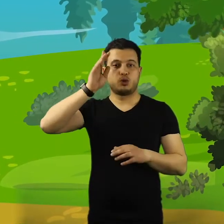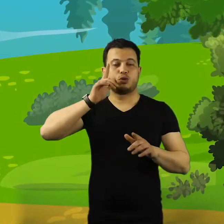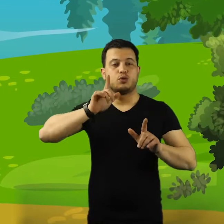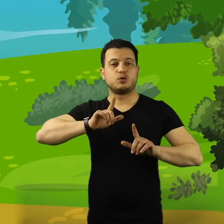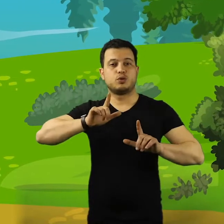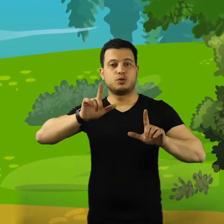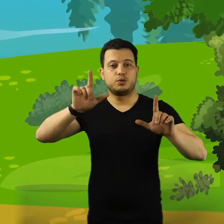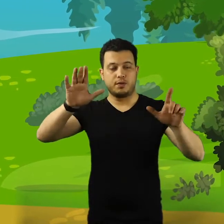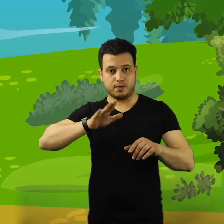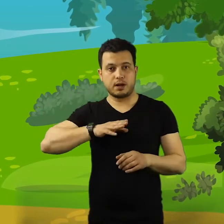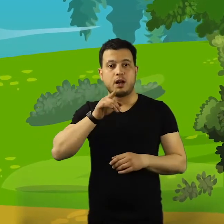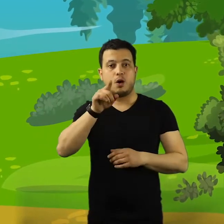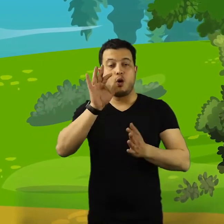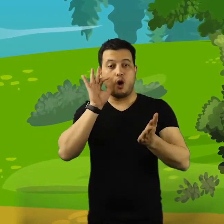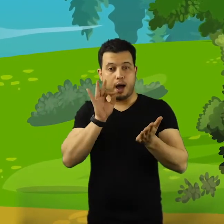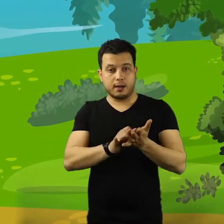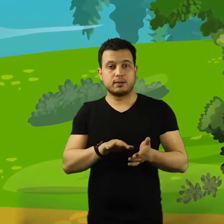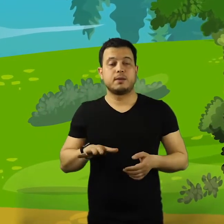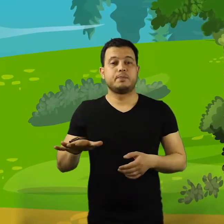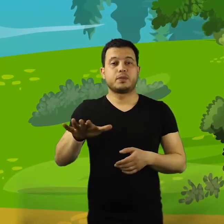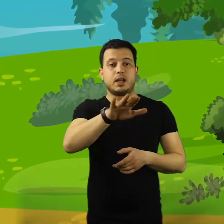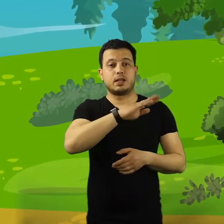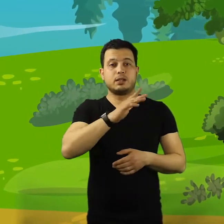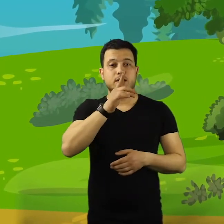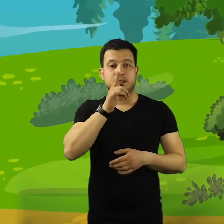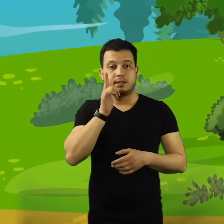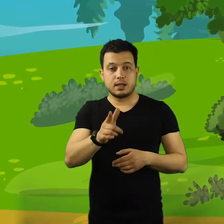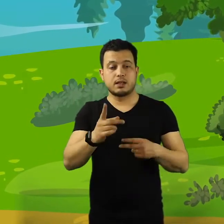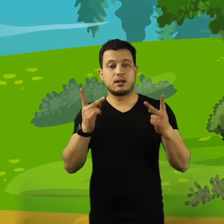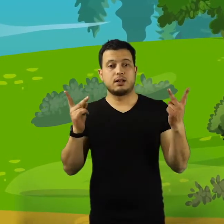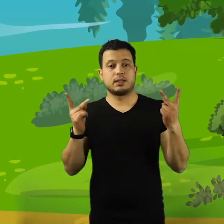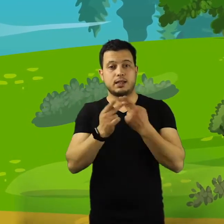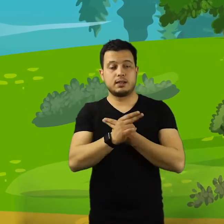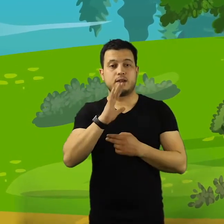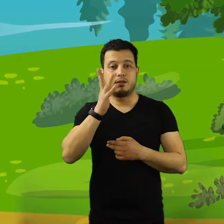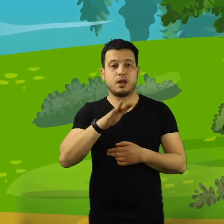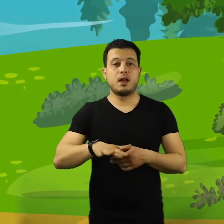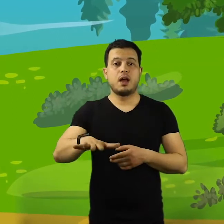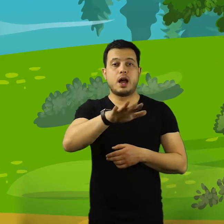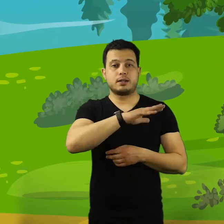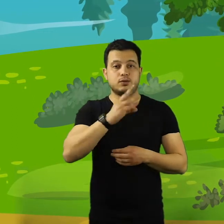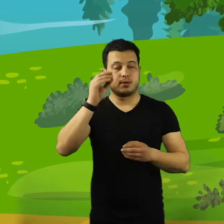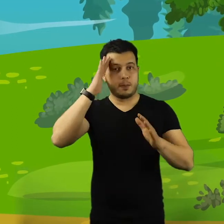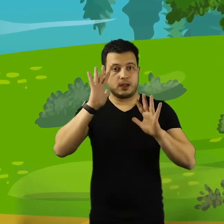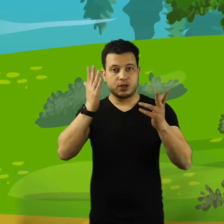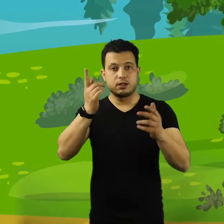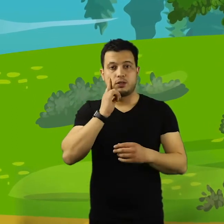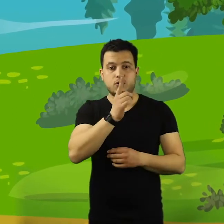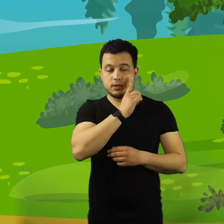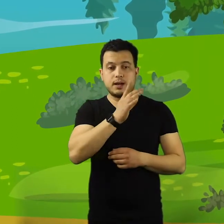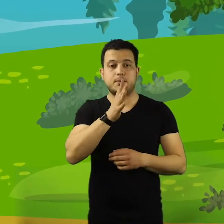O anda etraftaki tüm sesler kesildi Ve herkes şaşkın gözlerle